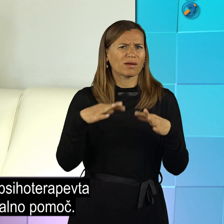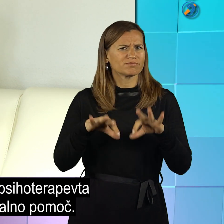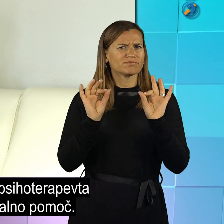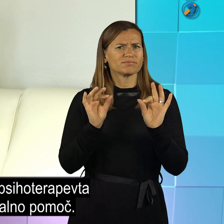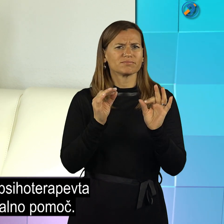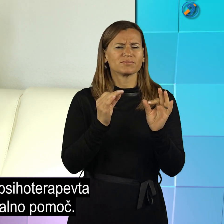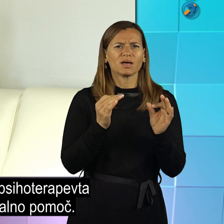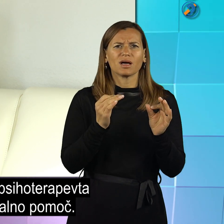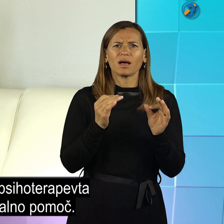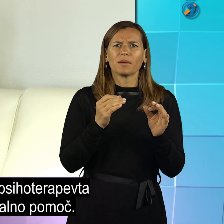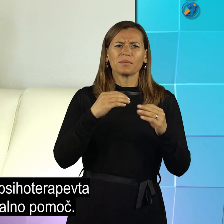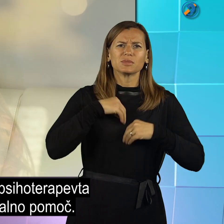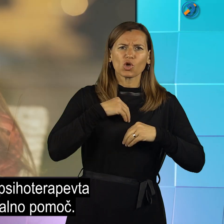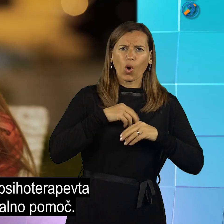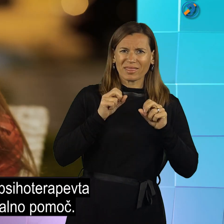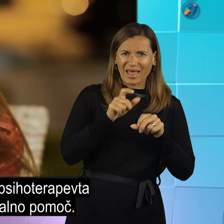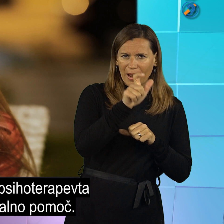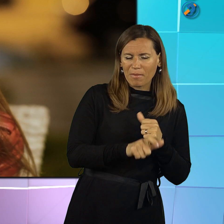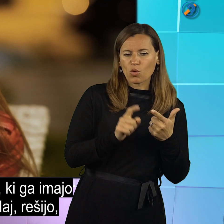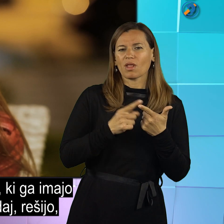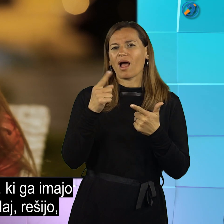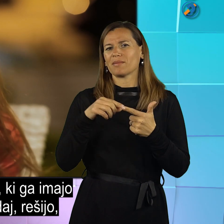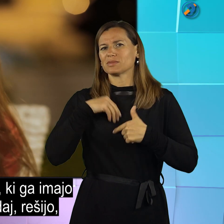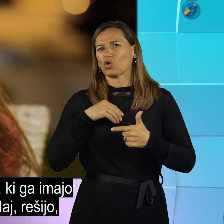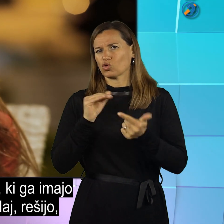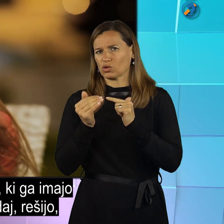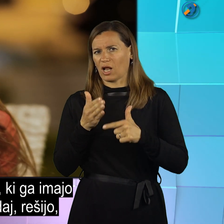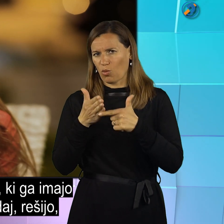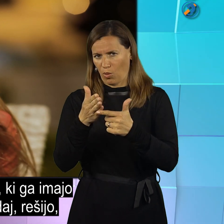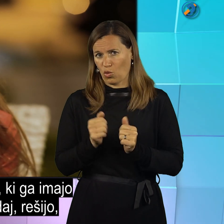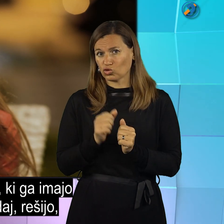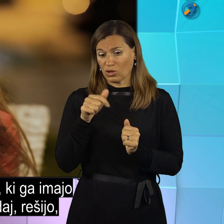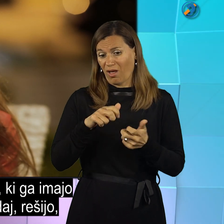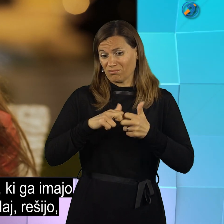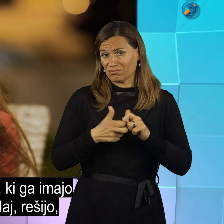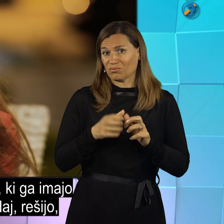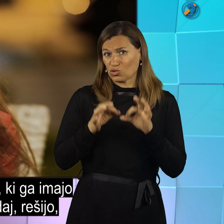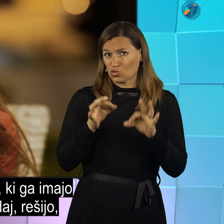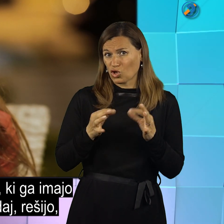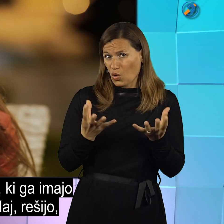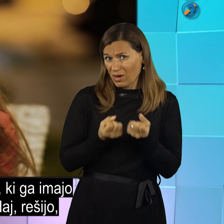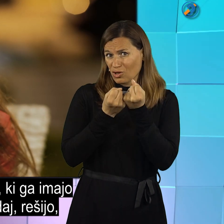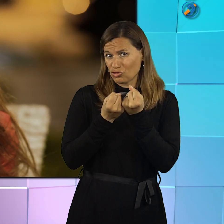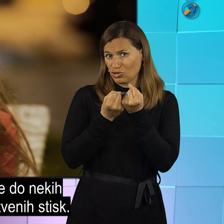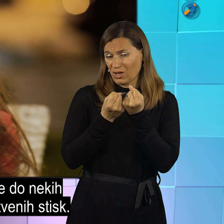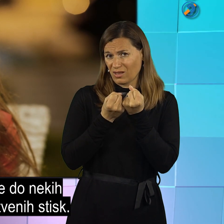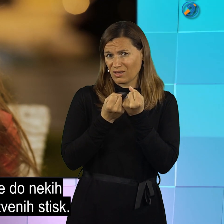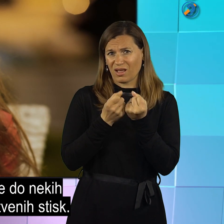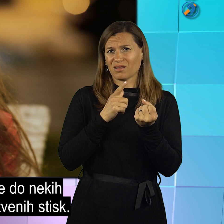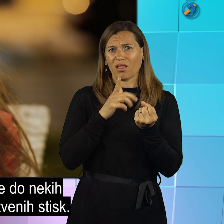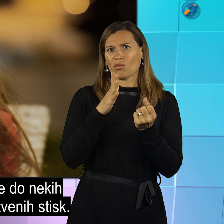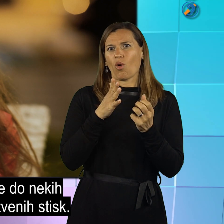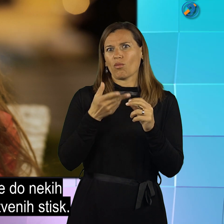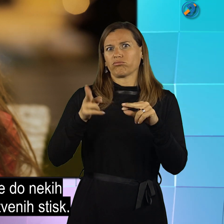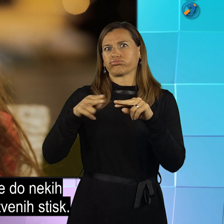bodisi psihoterapevta ali pa psihosocialno pomoč. Se pravi, da problem, ki ga imajo tukaj in zdaj, probajo ga rešijo, da